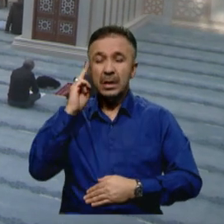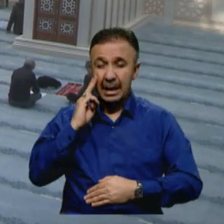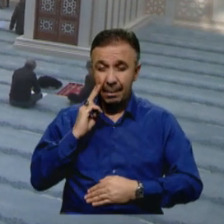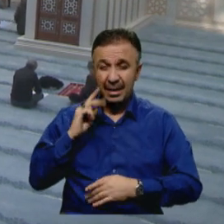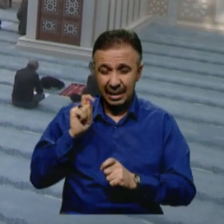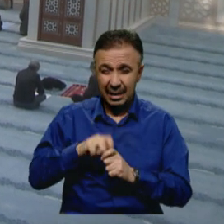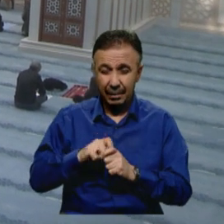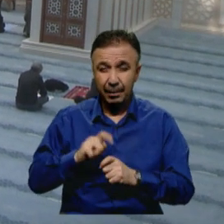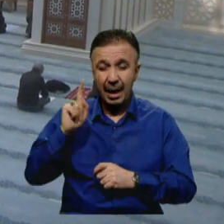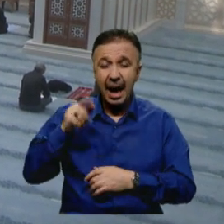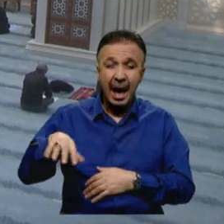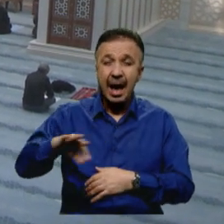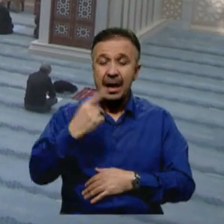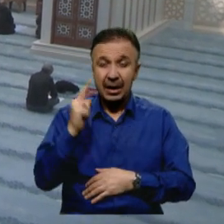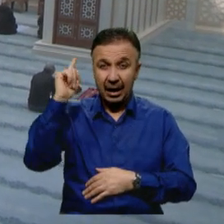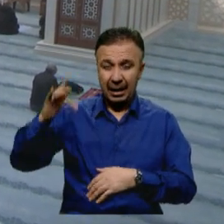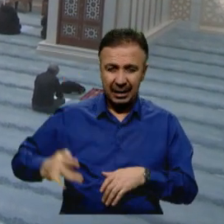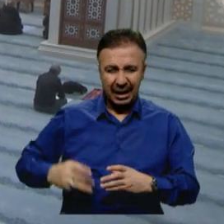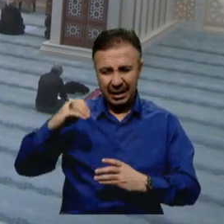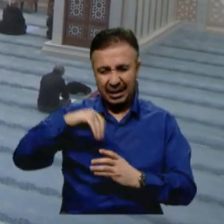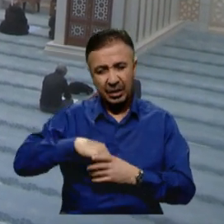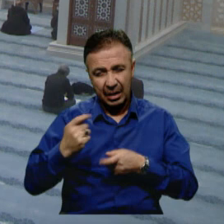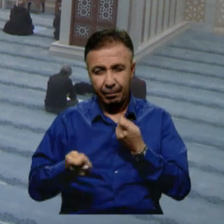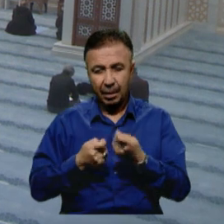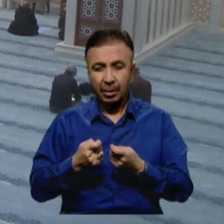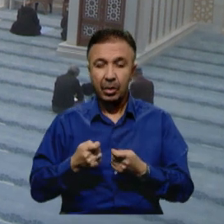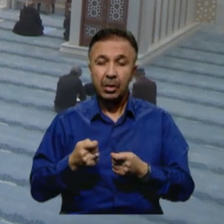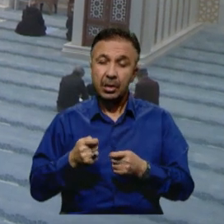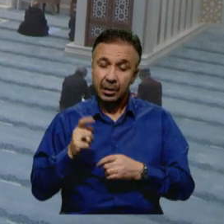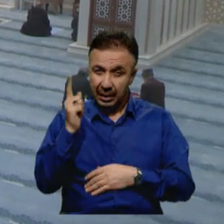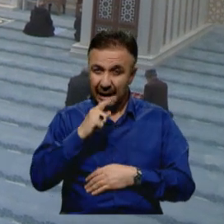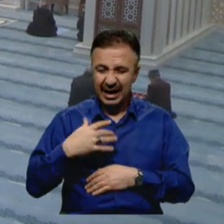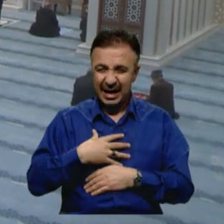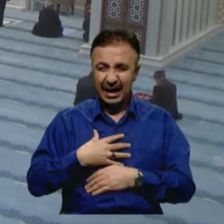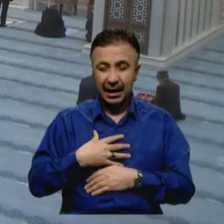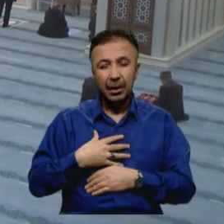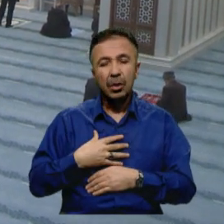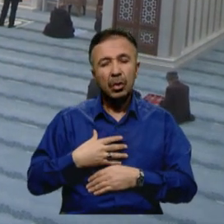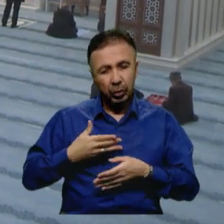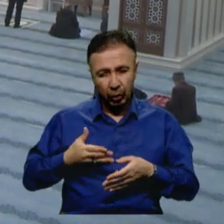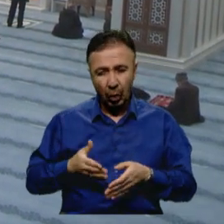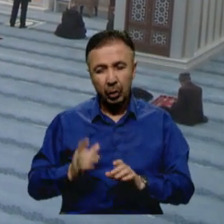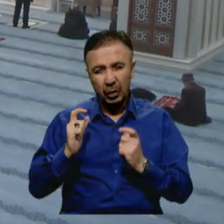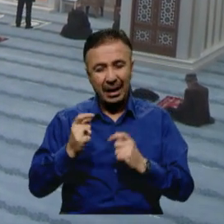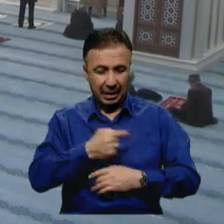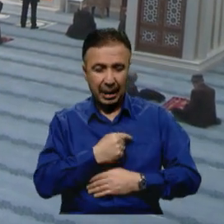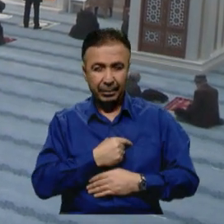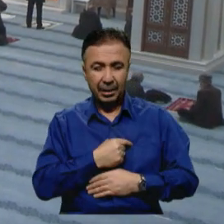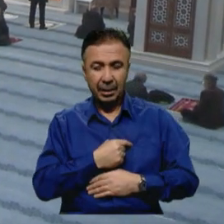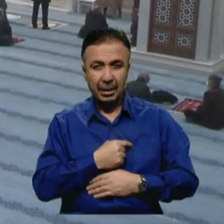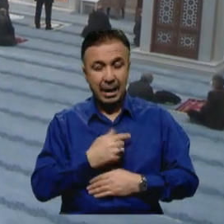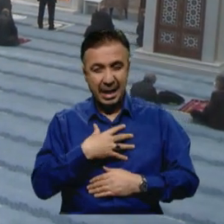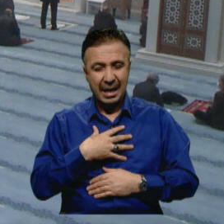Allah rızasına göre hareket etmek. Zira dinin doğduğu yer kalptir, dinin göründüğü yer de bedenimiz